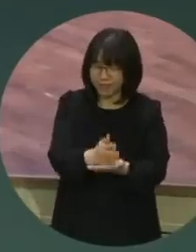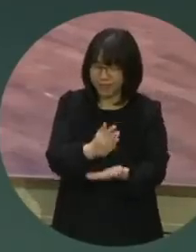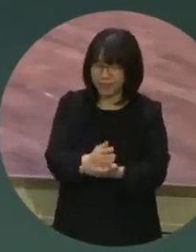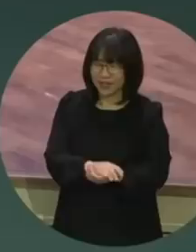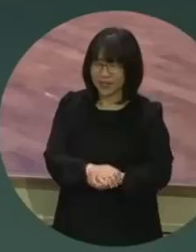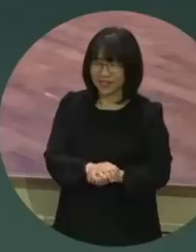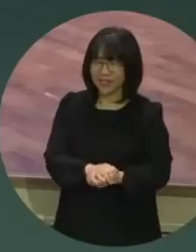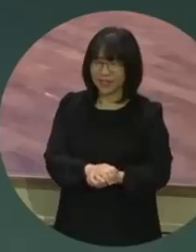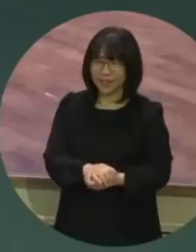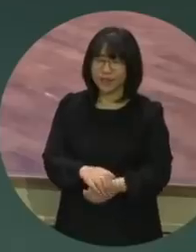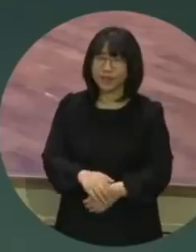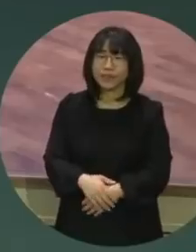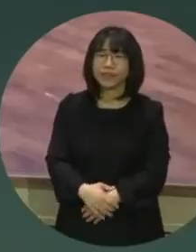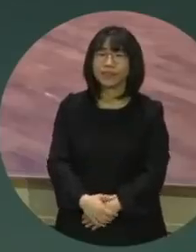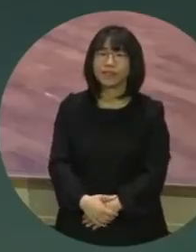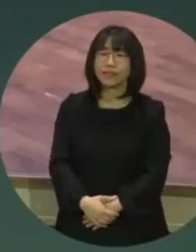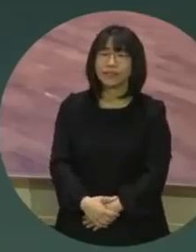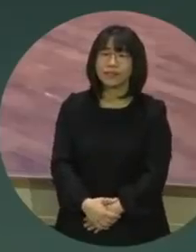없다니까.